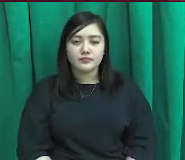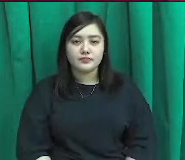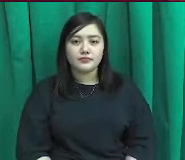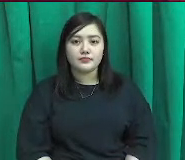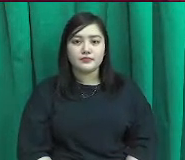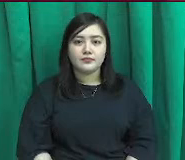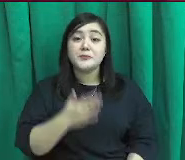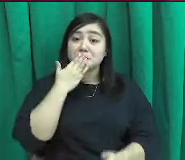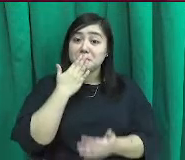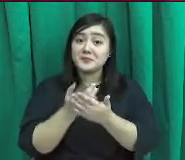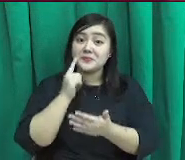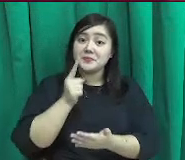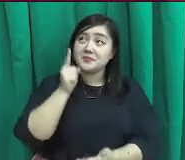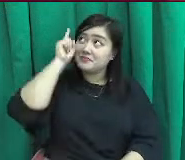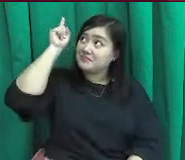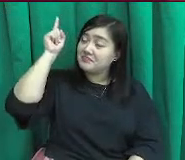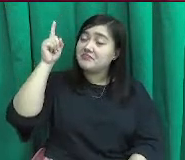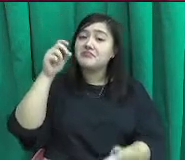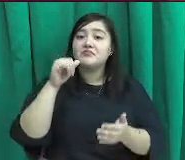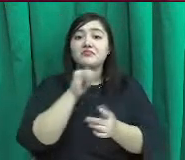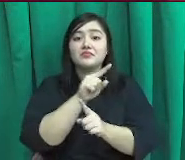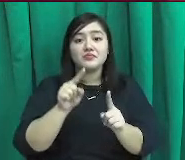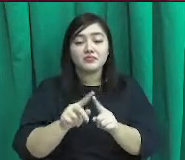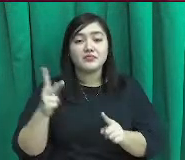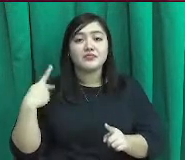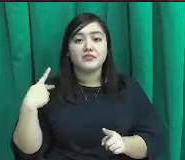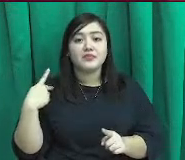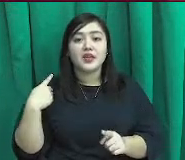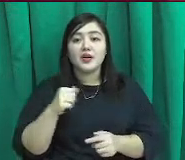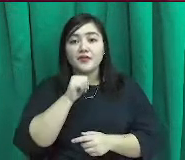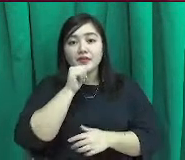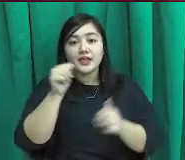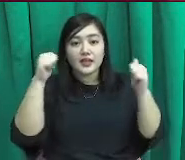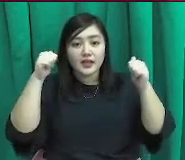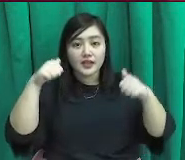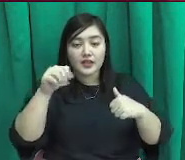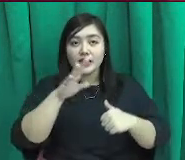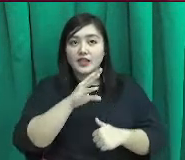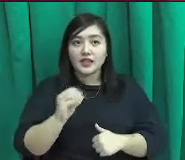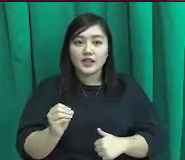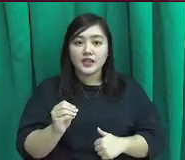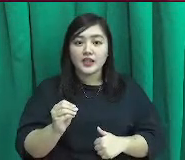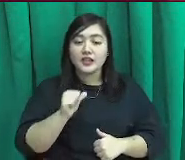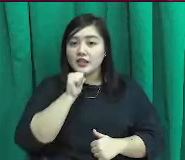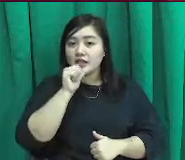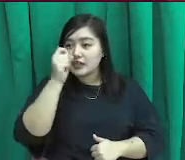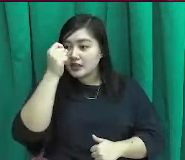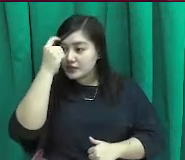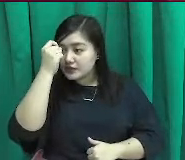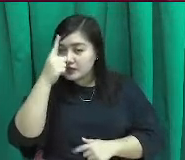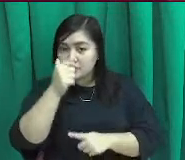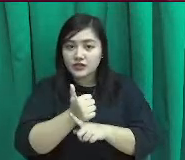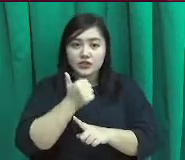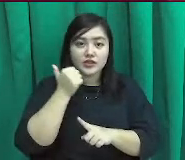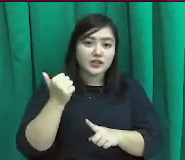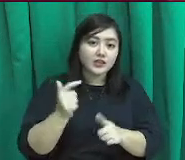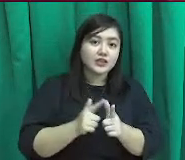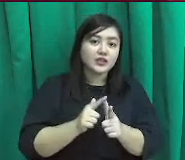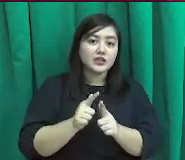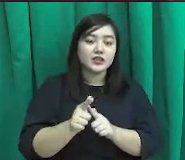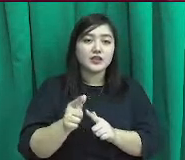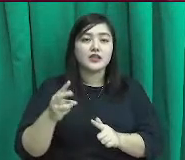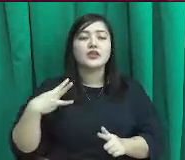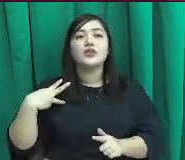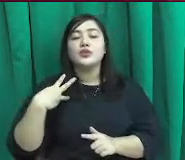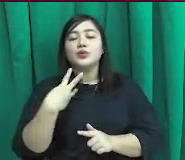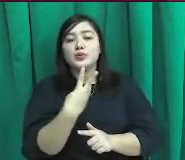misunderstanding, pag nagkakaroon na ng misunderstanding, tinatapos nyo po ito sa panalangin. Yes. Yeah, so ibig sabihin, sir,